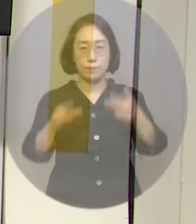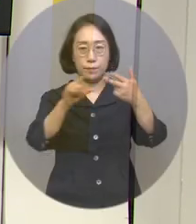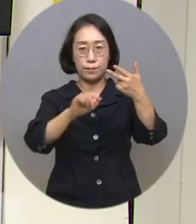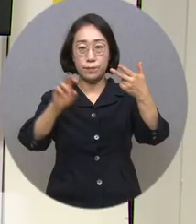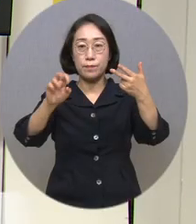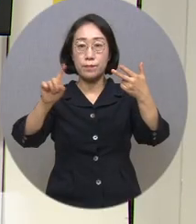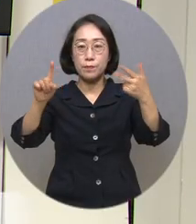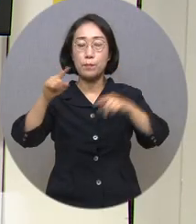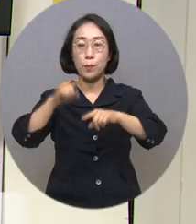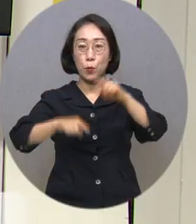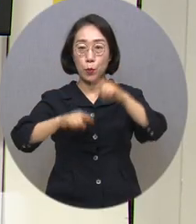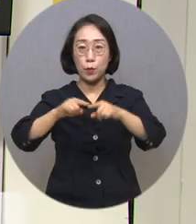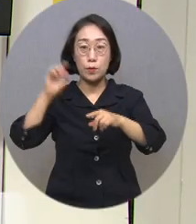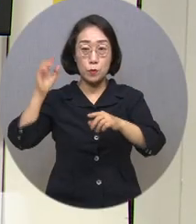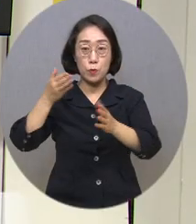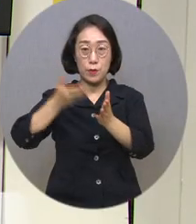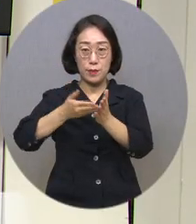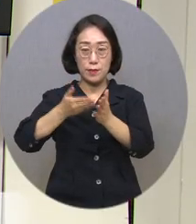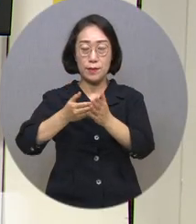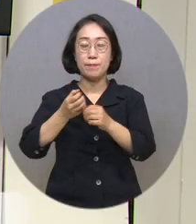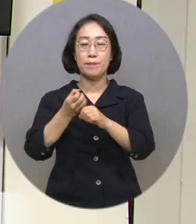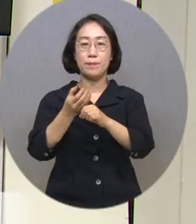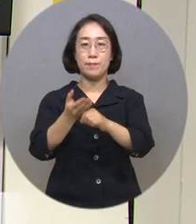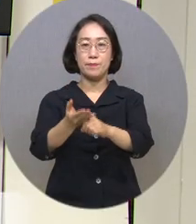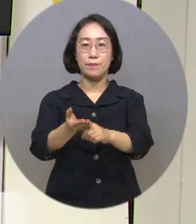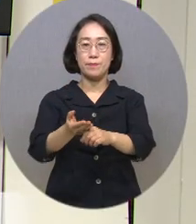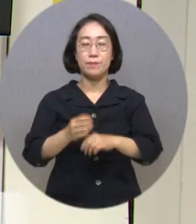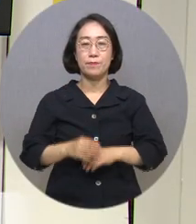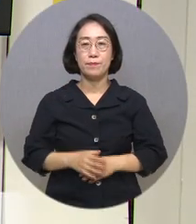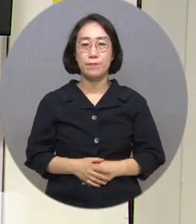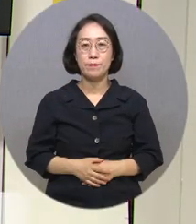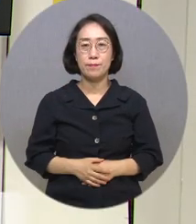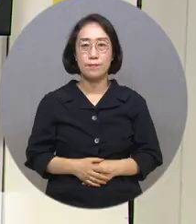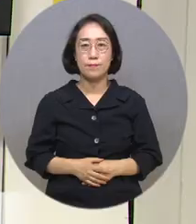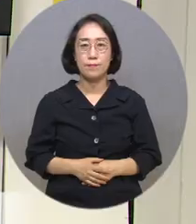7월 21일 목요일 만만한 뉴스는 지역 네트워크 소식으로 함께합니다.